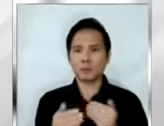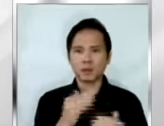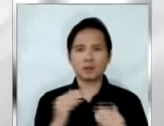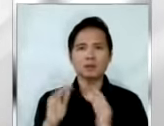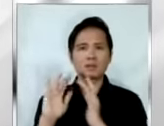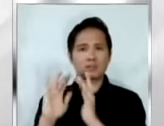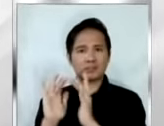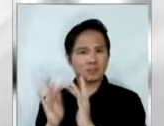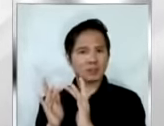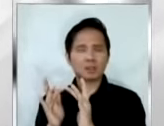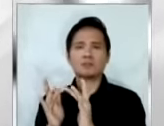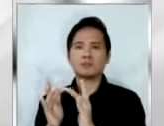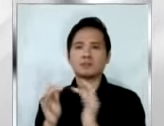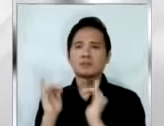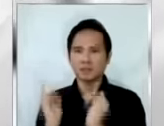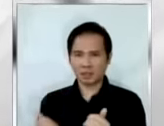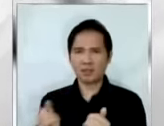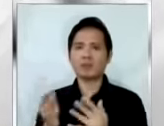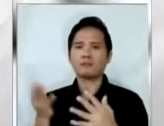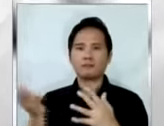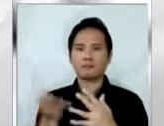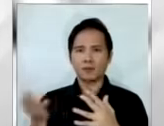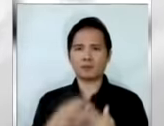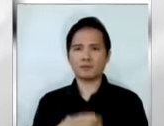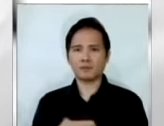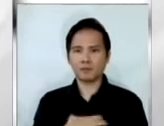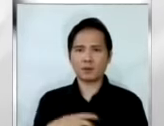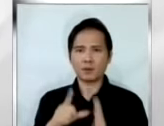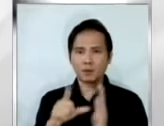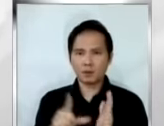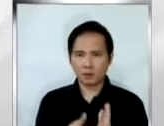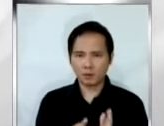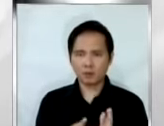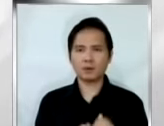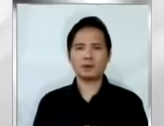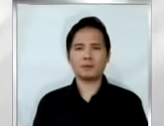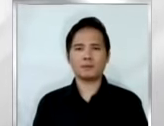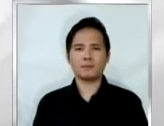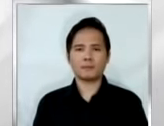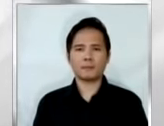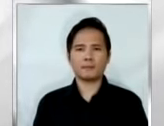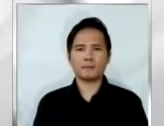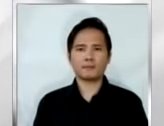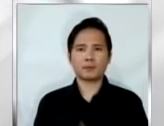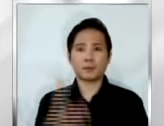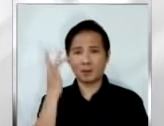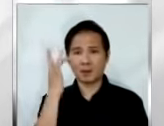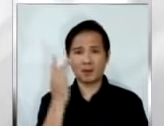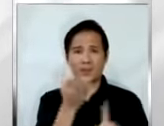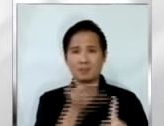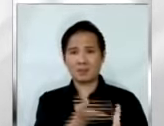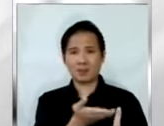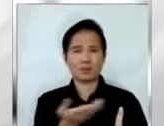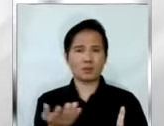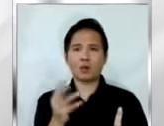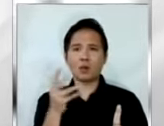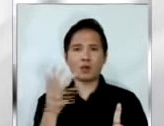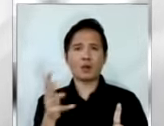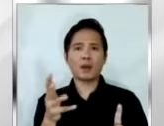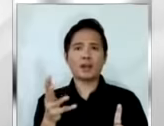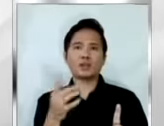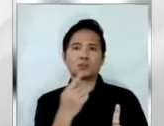na-aggravate yung imposable penalty. Kasi it creates yung fear, eh, no? Nandun na eh, na-commit mo na yung gusto mong, yung